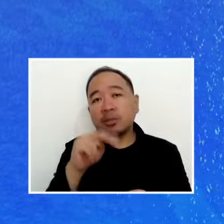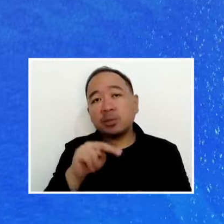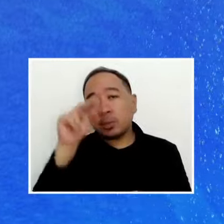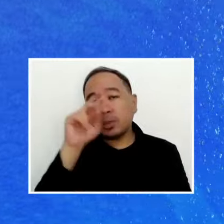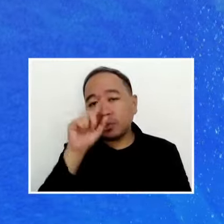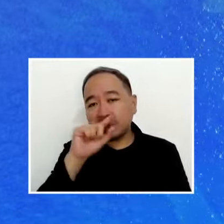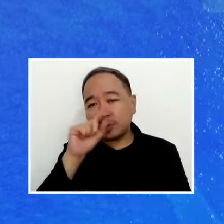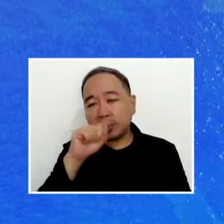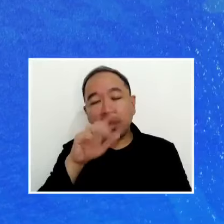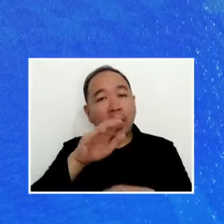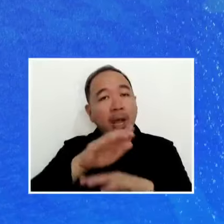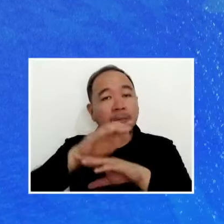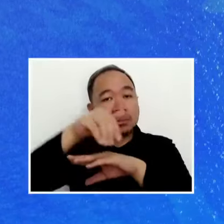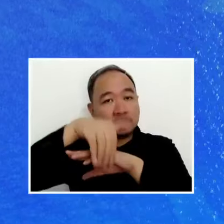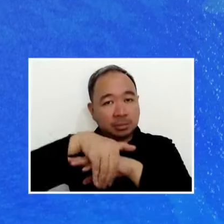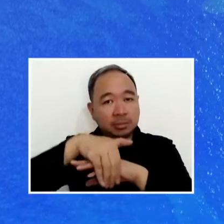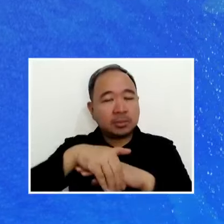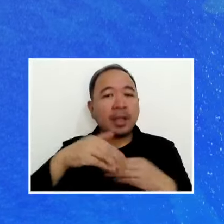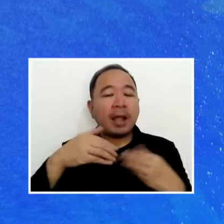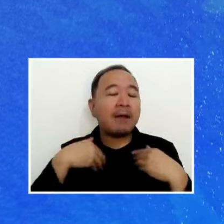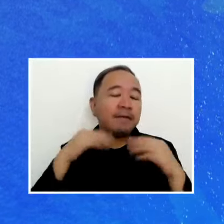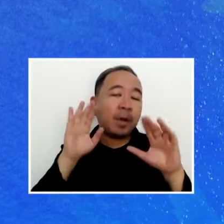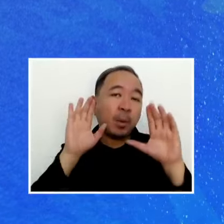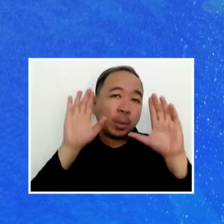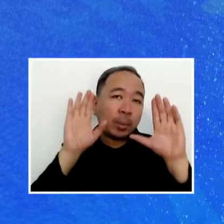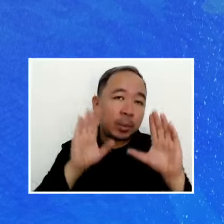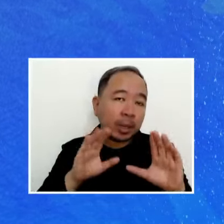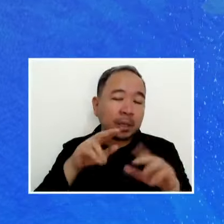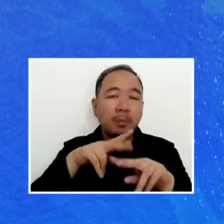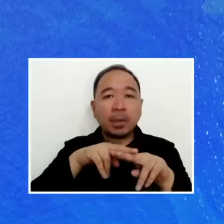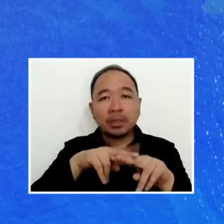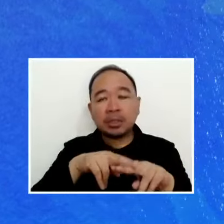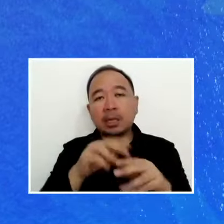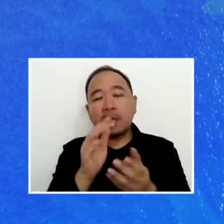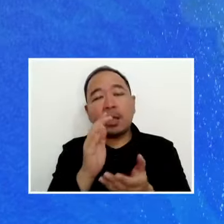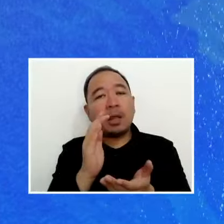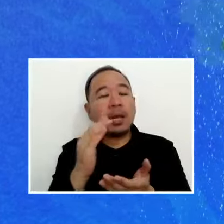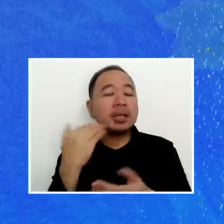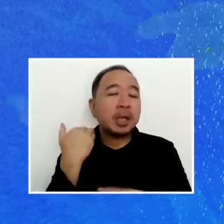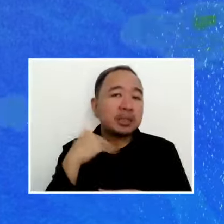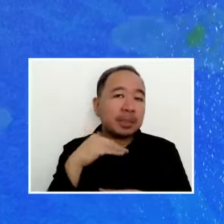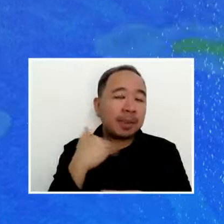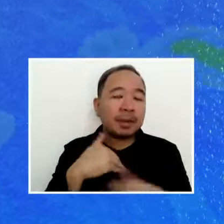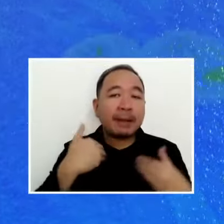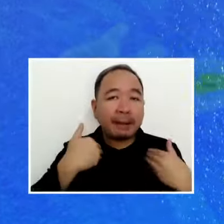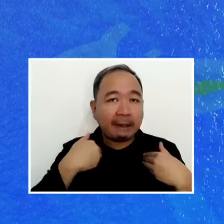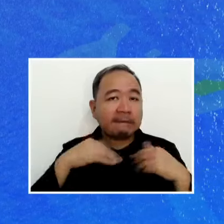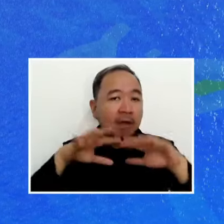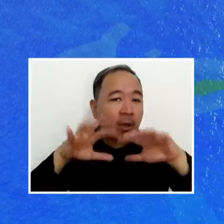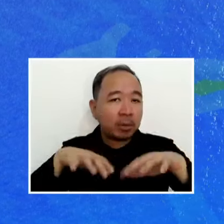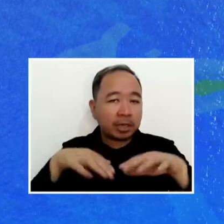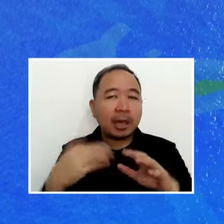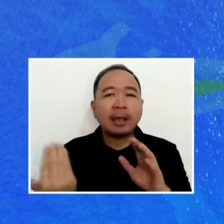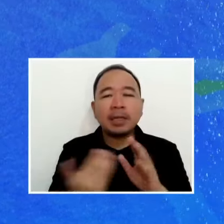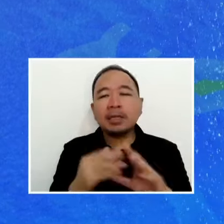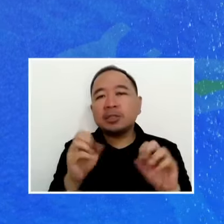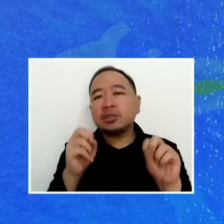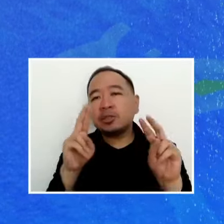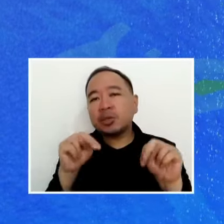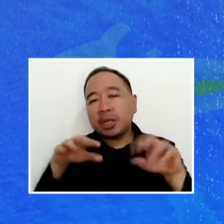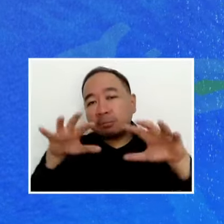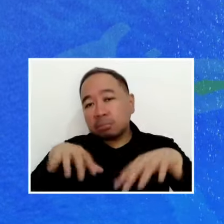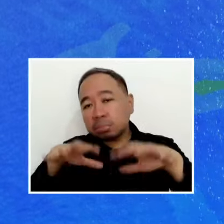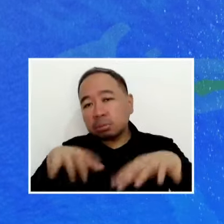hapon hanggang gabi sa may Cordillera, Pangasinan at Zambales may ulan. Ulan muli Linggo ng umaga sa may Central Luzon at